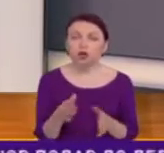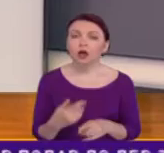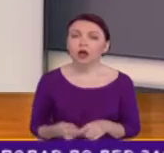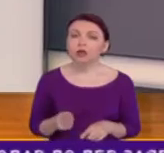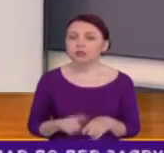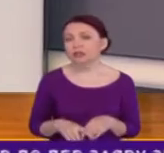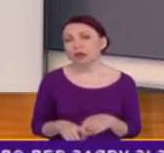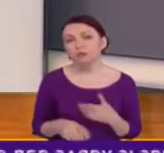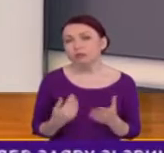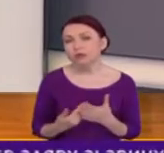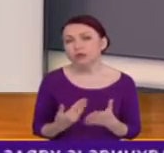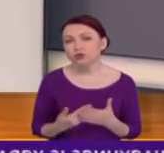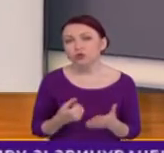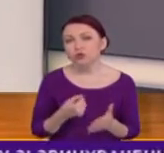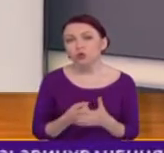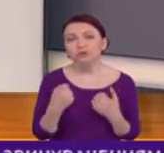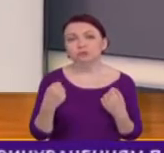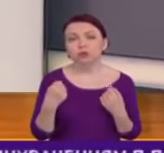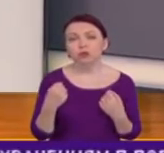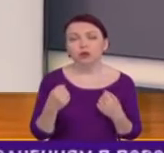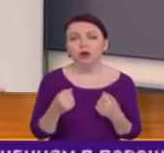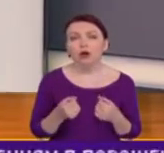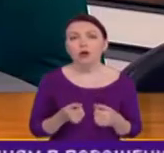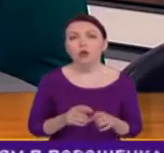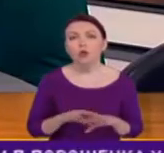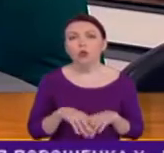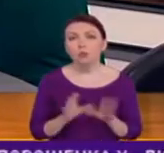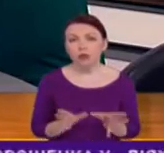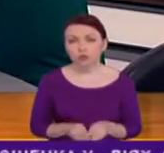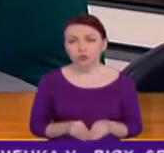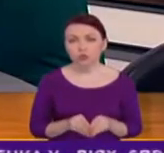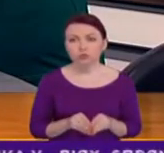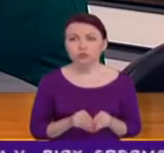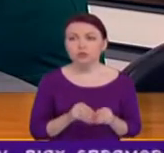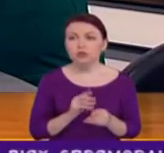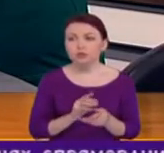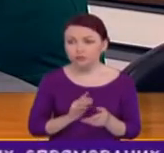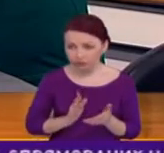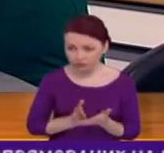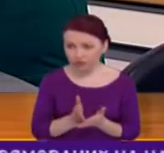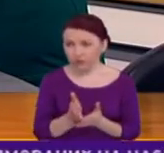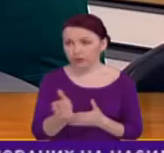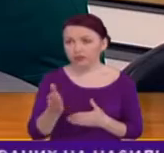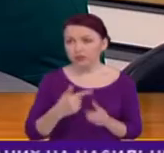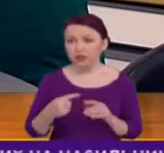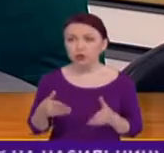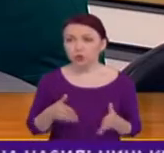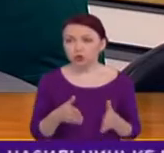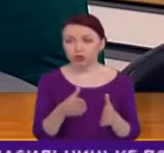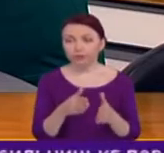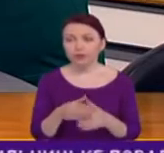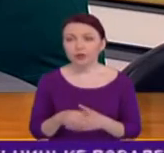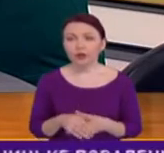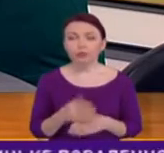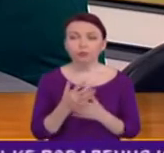практично до спорткомплексу, виїжджає до спорткомплексу, і в нас виходить, що